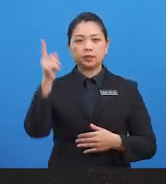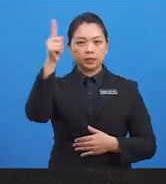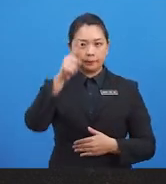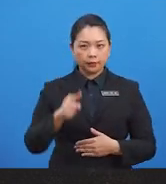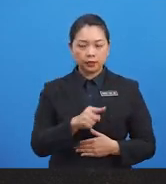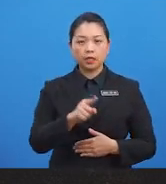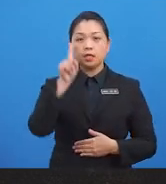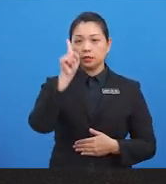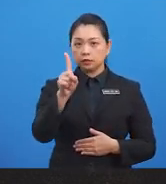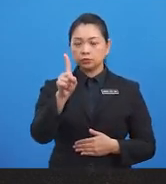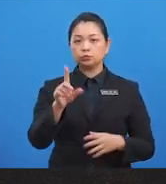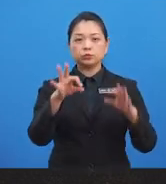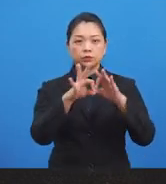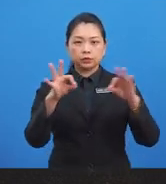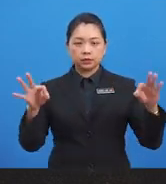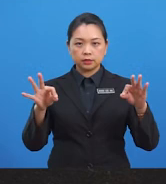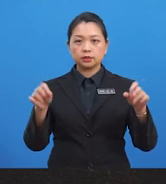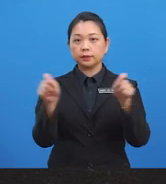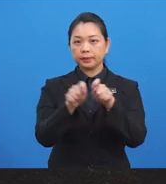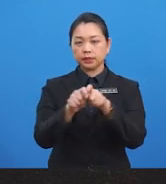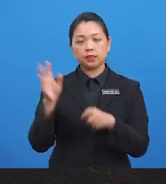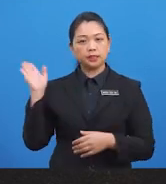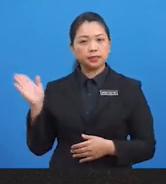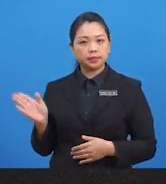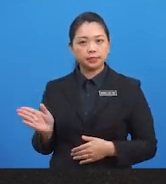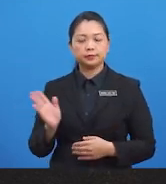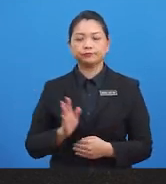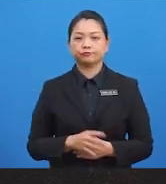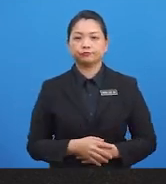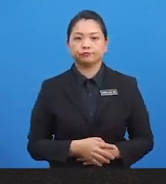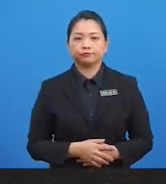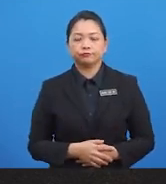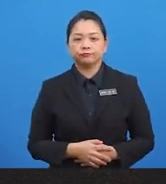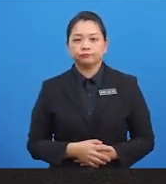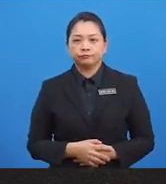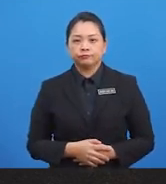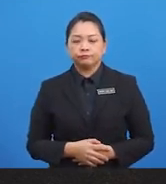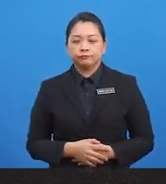kamirkan suatu ungkapan seperti 3x tambah 5?